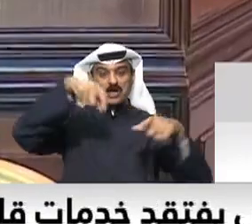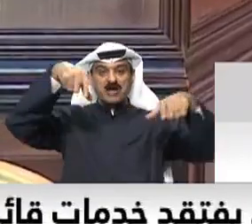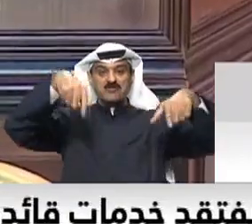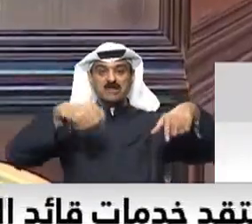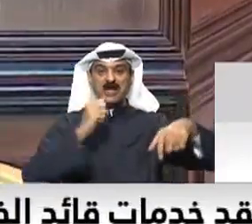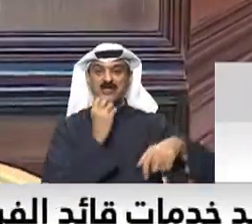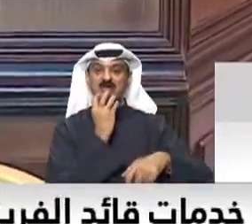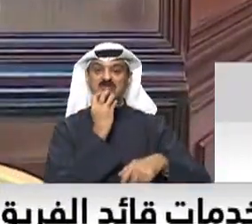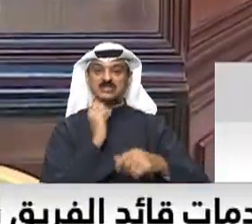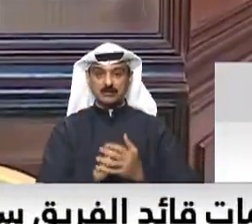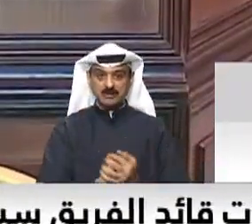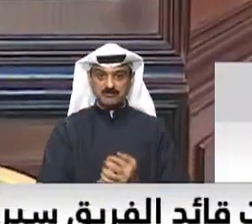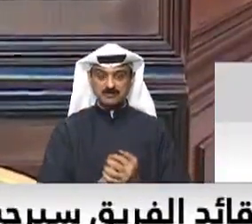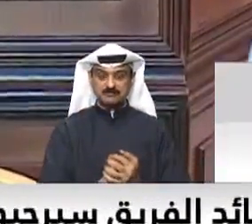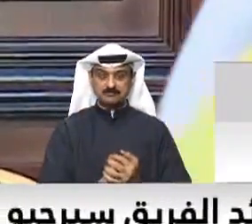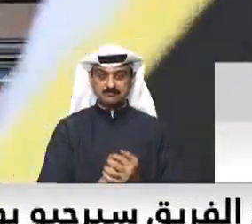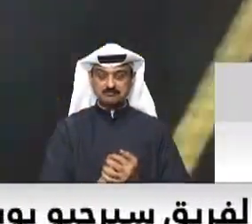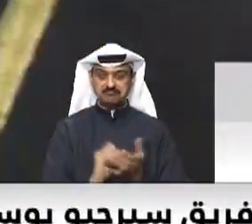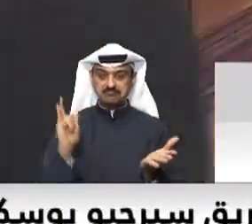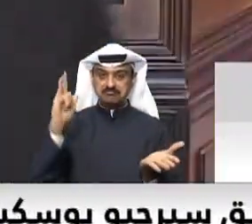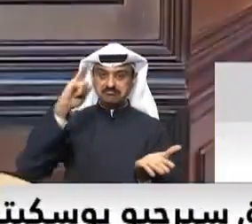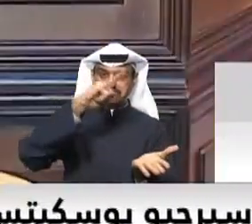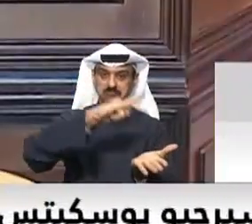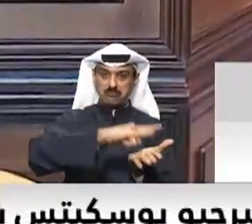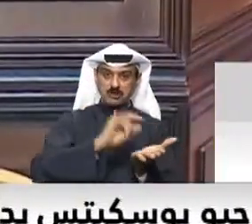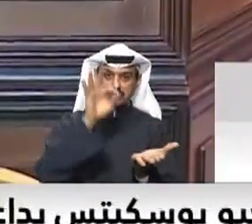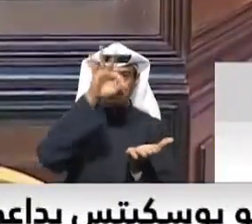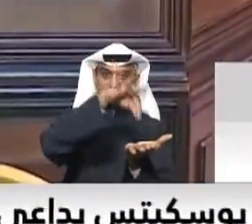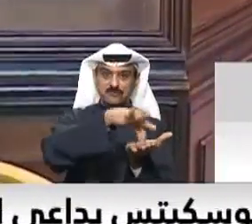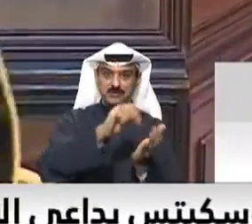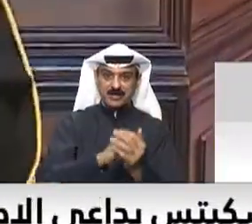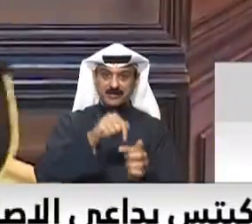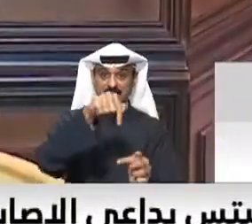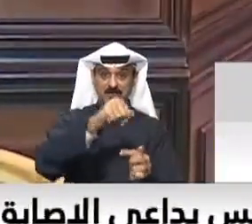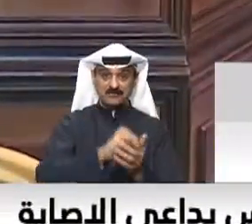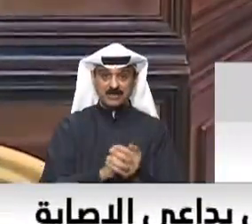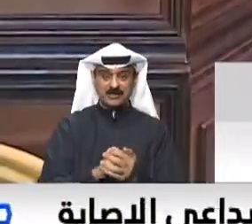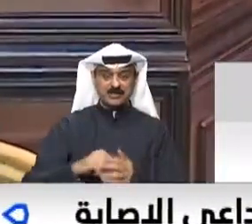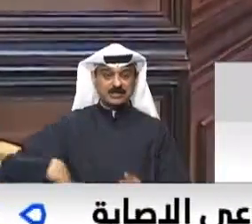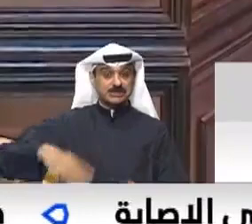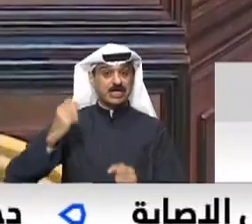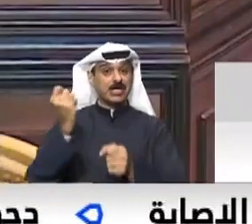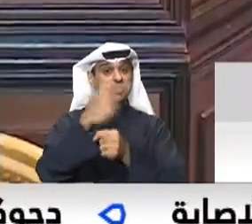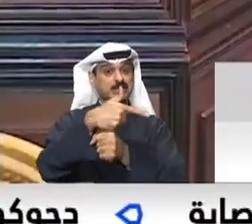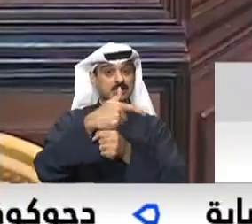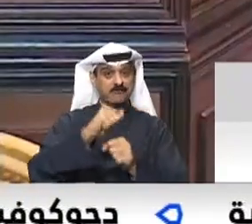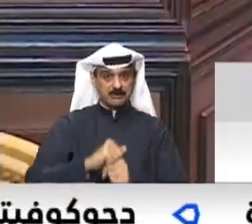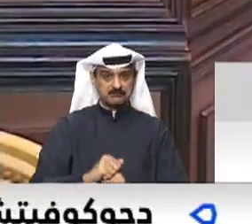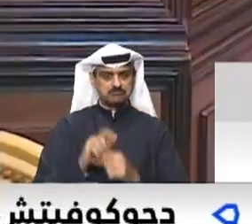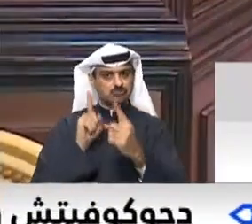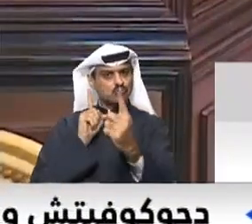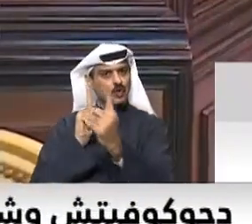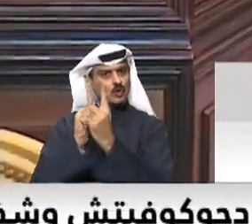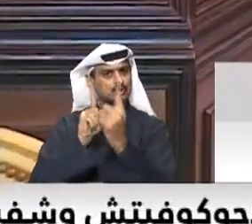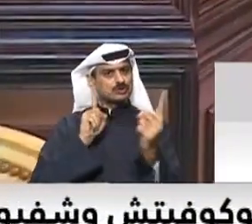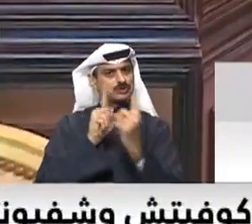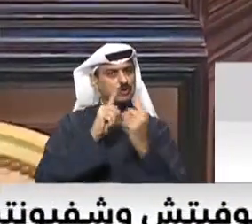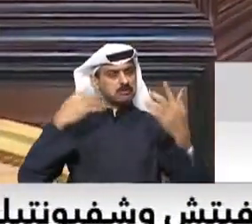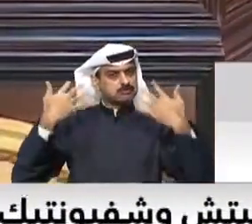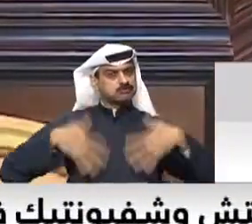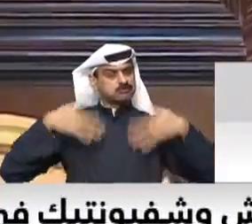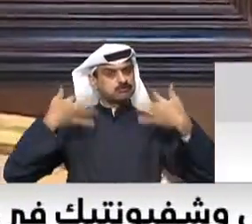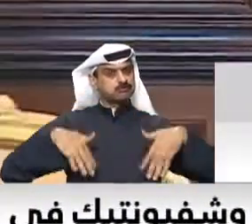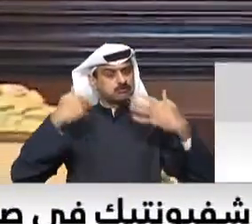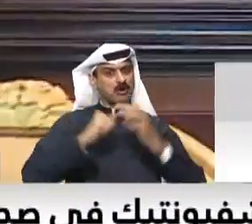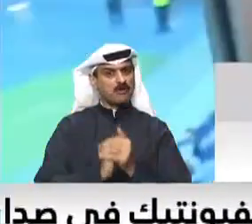الدولي. وقد وصل موكب سموه حفظه الله إلى استاد جابر الأحمد الدولي مساء اليوم، حيث استقبل بكل حفاوة وترحيب